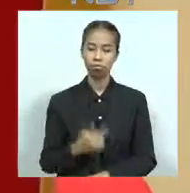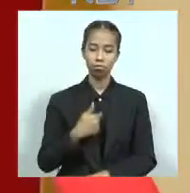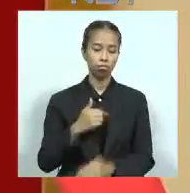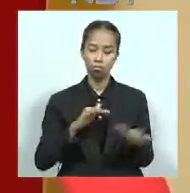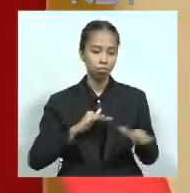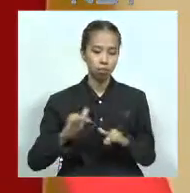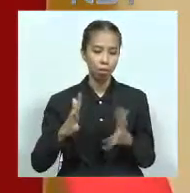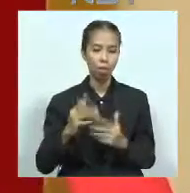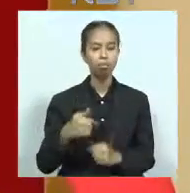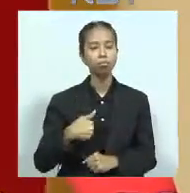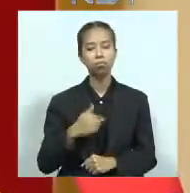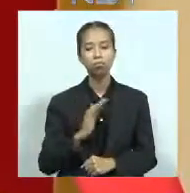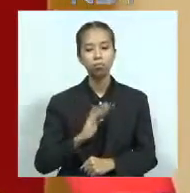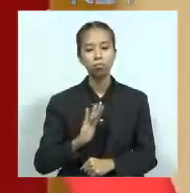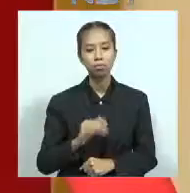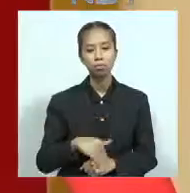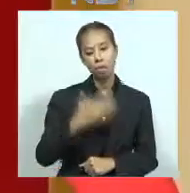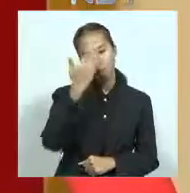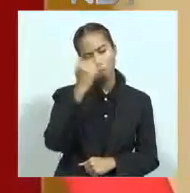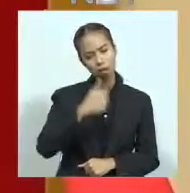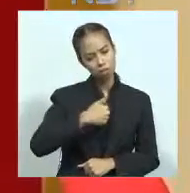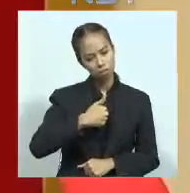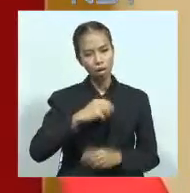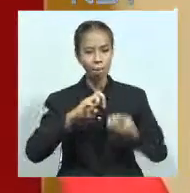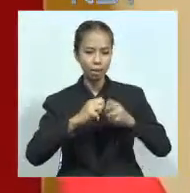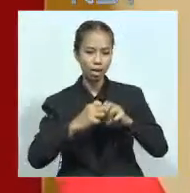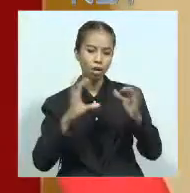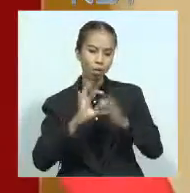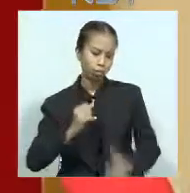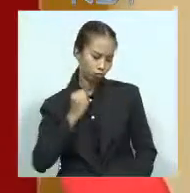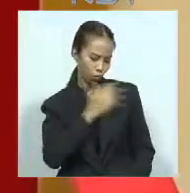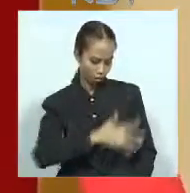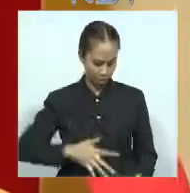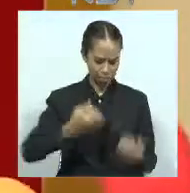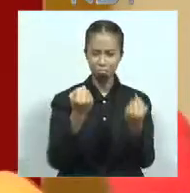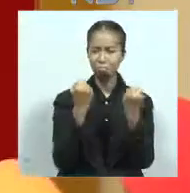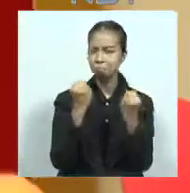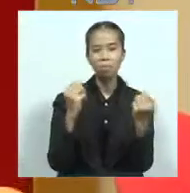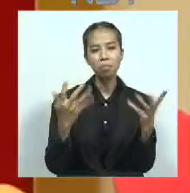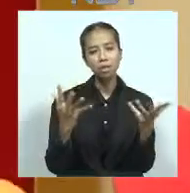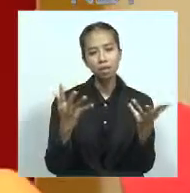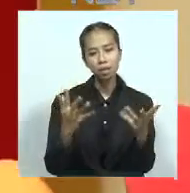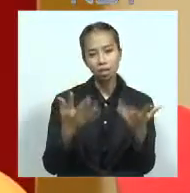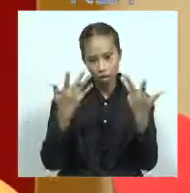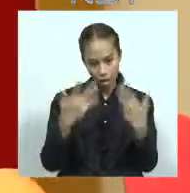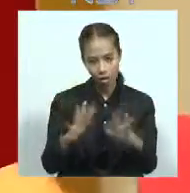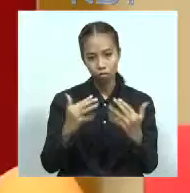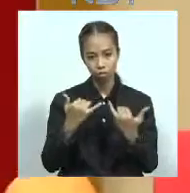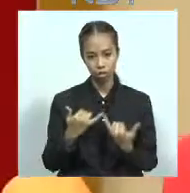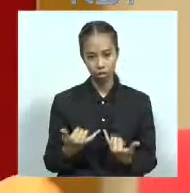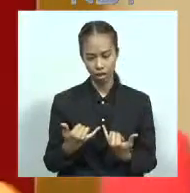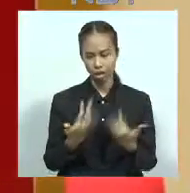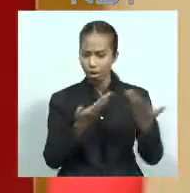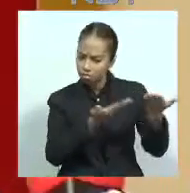ที่จะกลับมาทำหน้าที่นะคะเพราะว่าส่วนตัวเนี่ยมองว่าตัวเองเนี่ยยังมีปัญหาเรื่องของสุขภาพไม่แข็งแรงเท่าที่ควรแต่จนถึงขณะนี้ก็ยัง